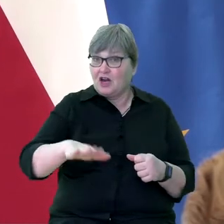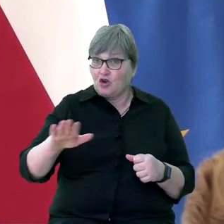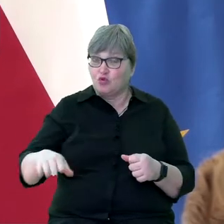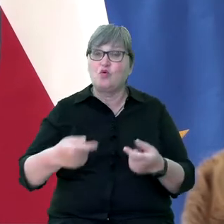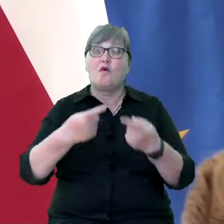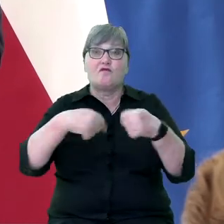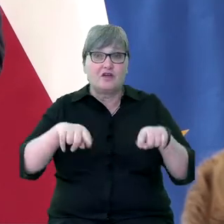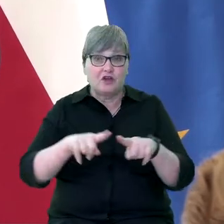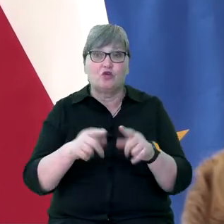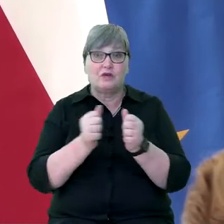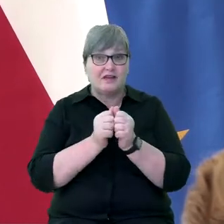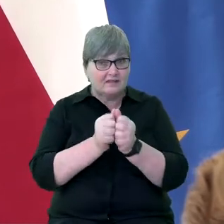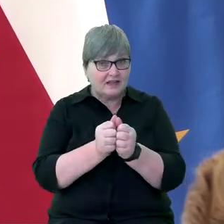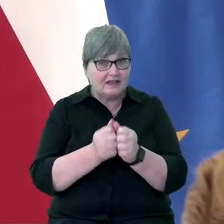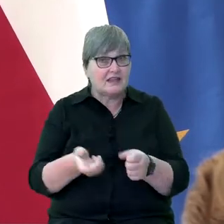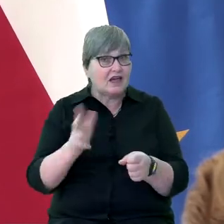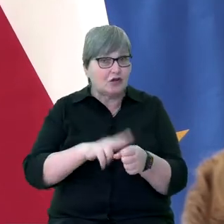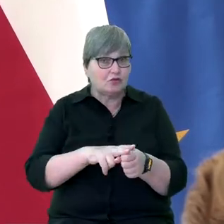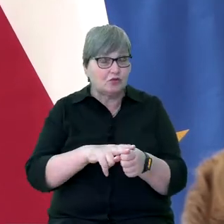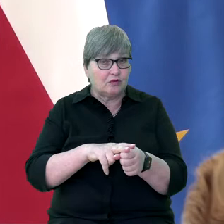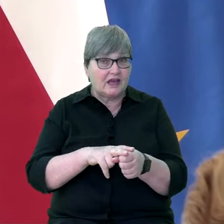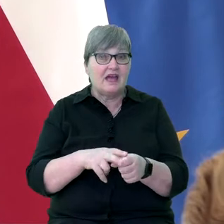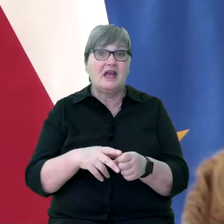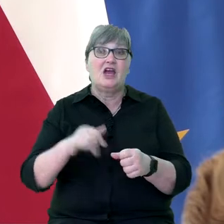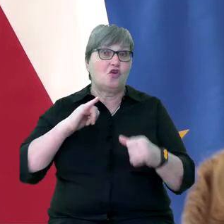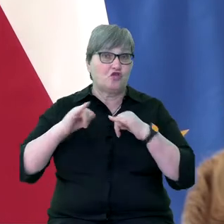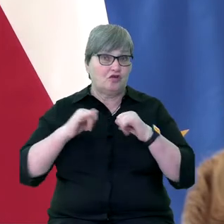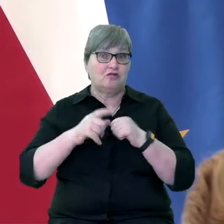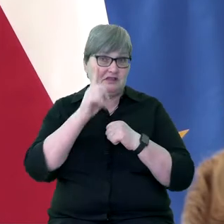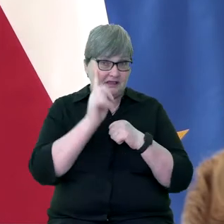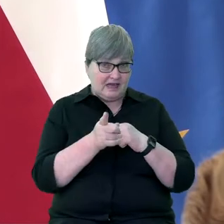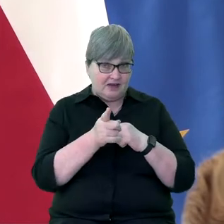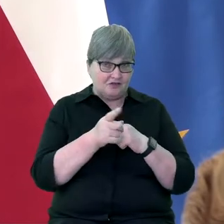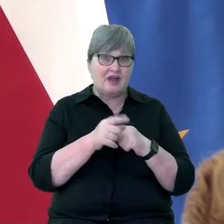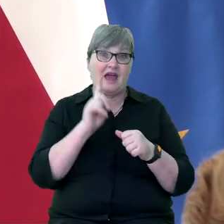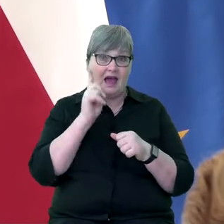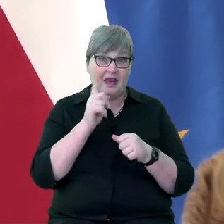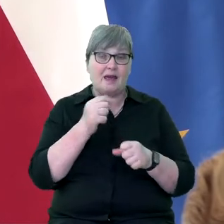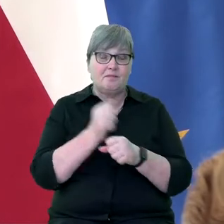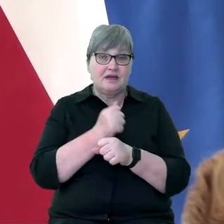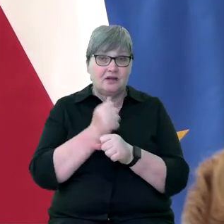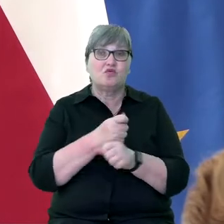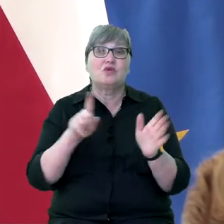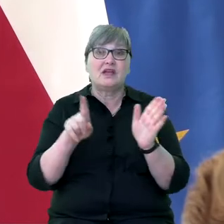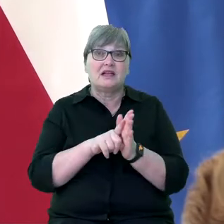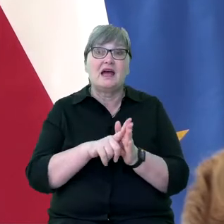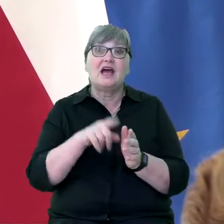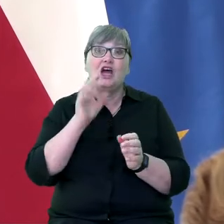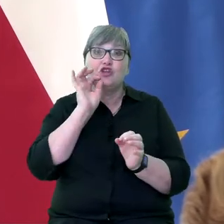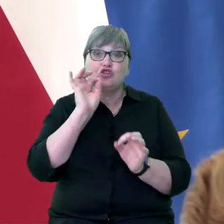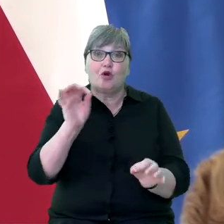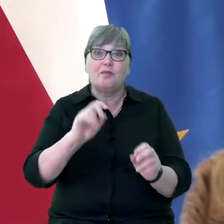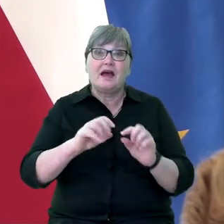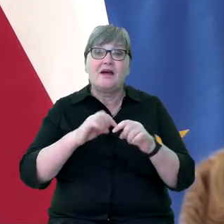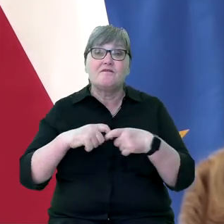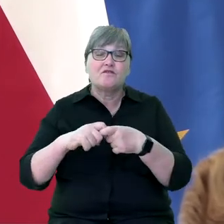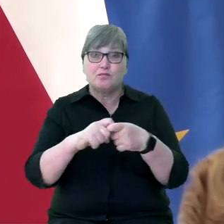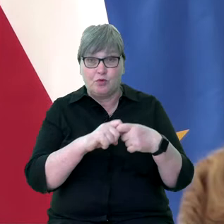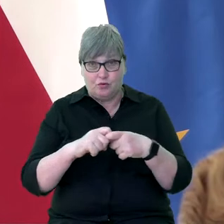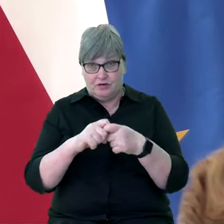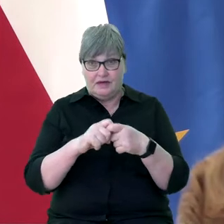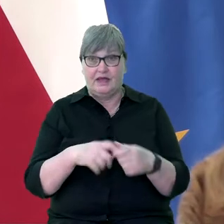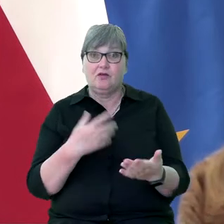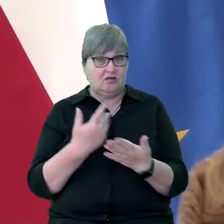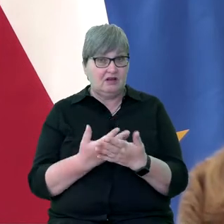jej wskazuje, natomiast ma działać dla dobra wspólnego. Dlatego, proszę Państwa,